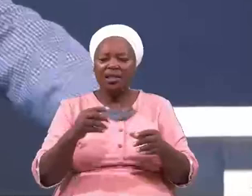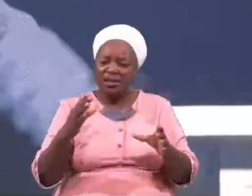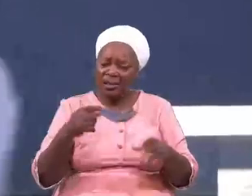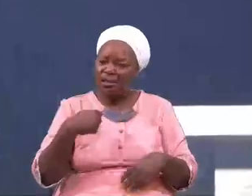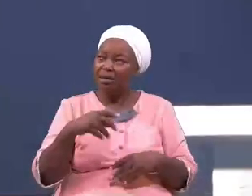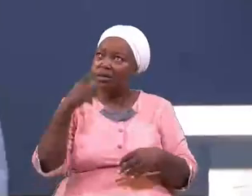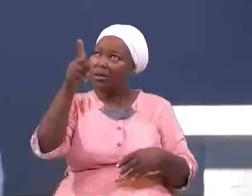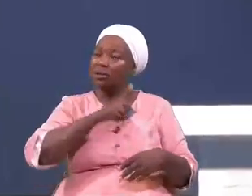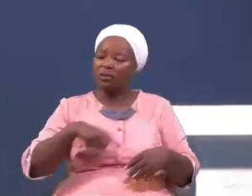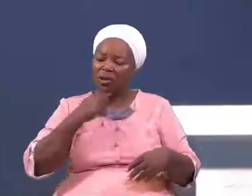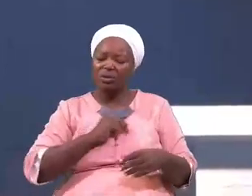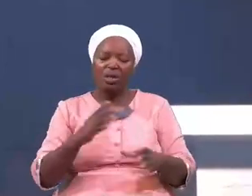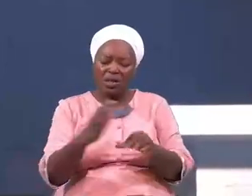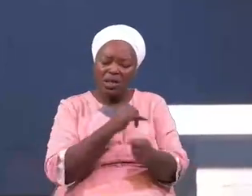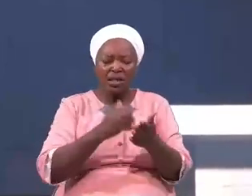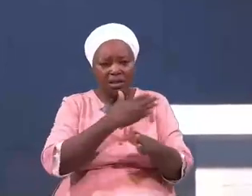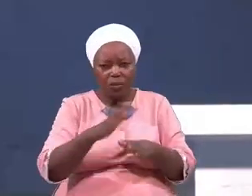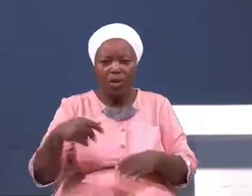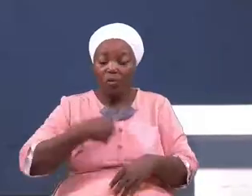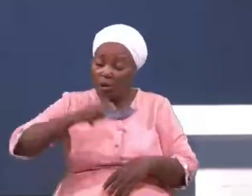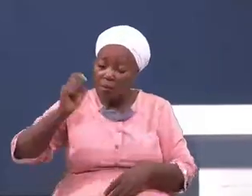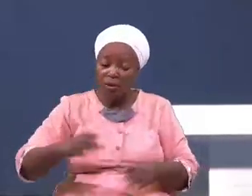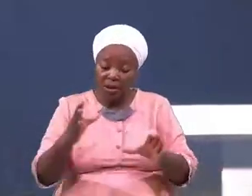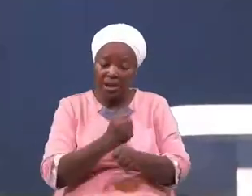faut ôter cela.